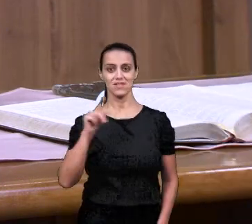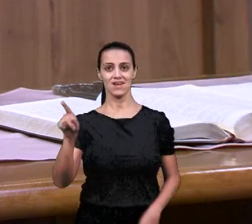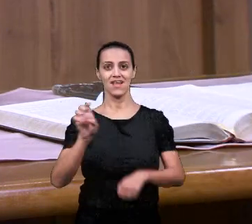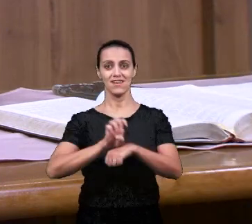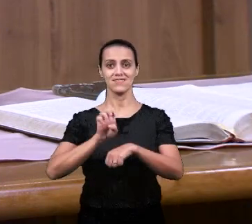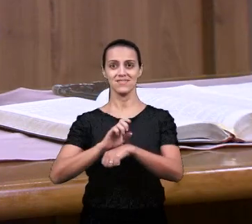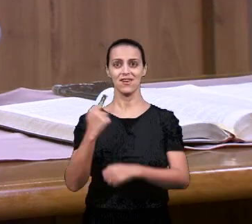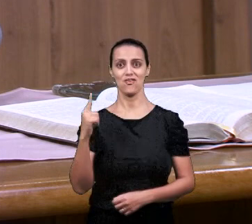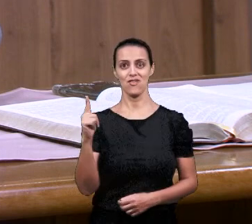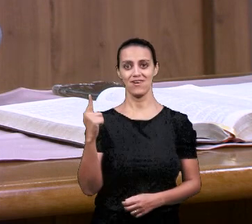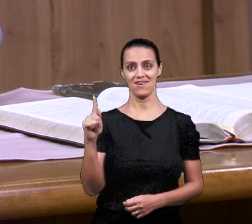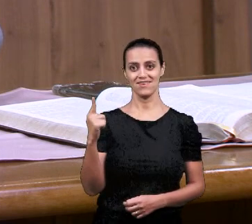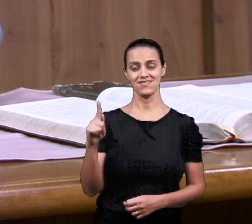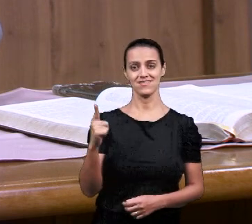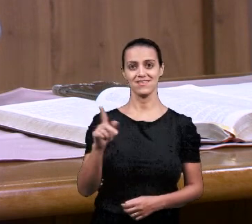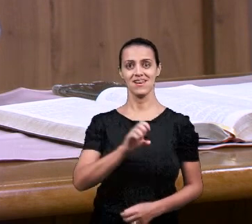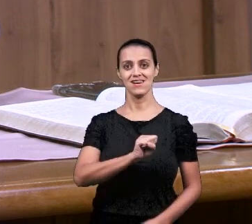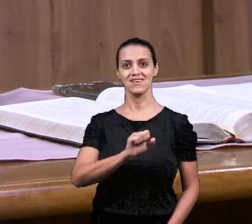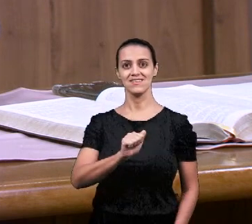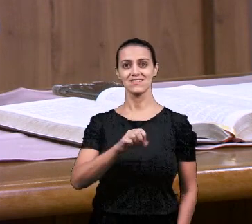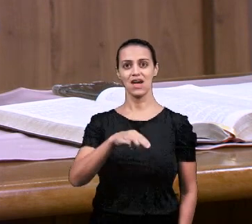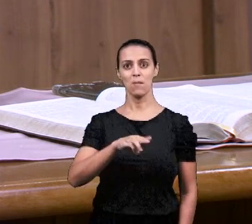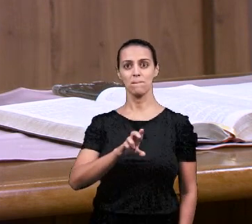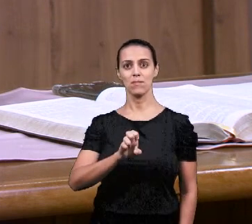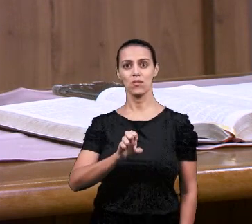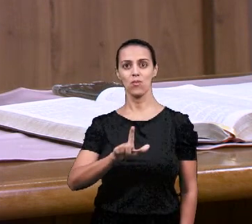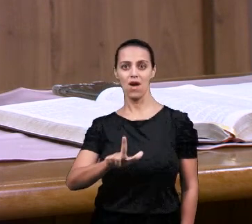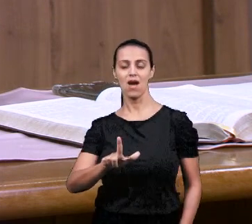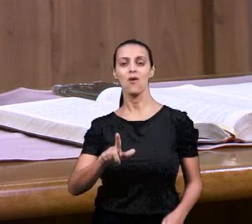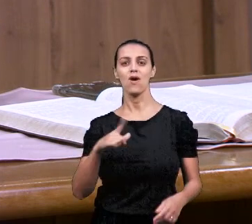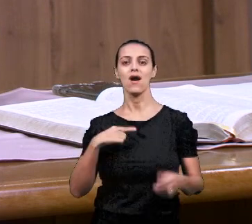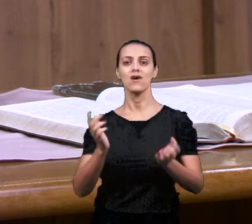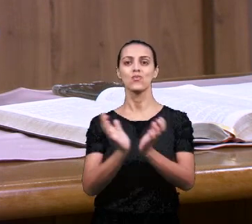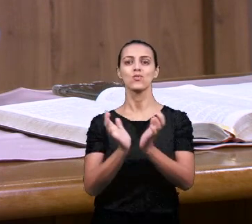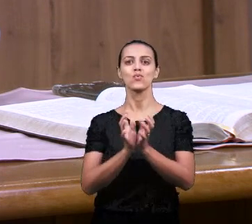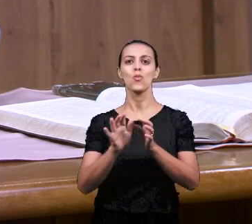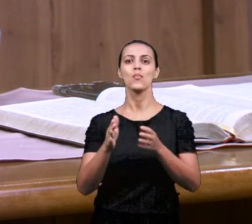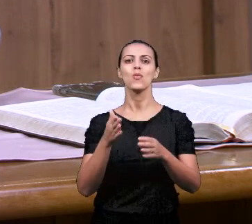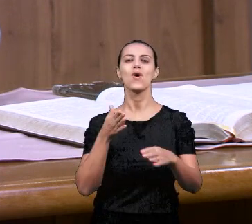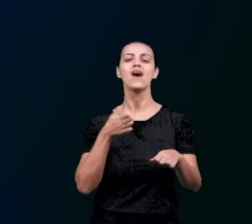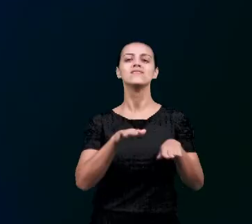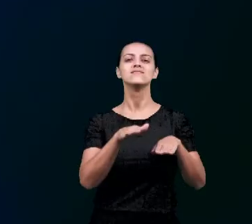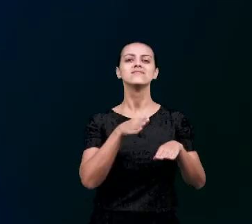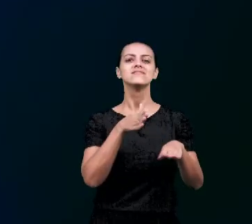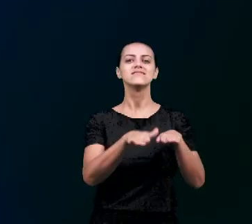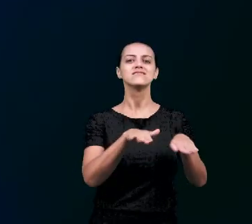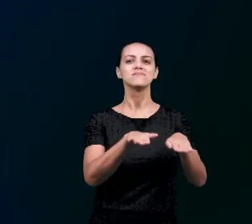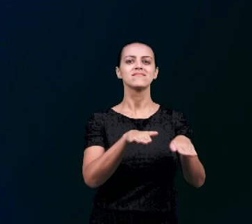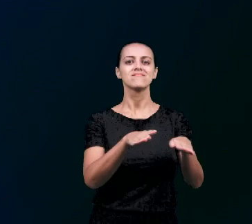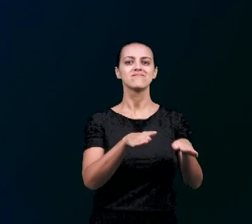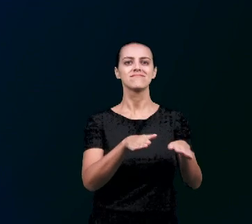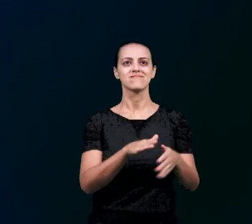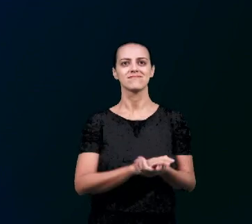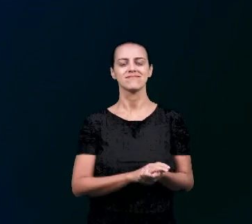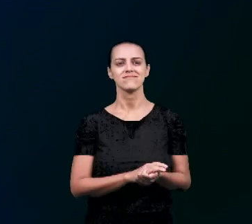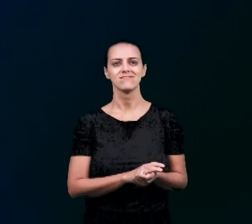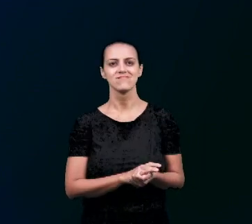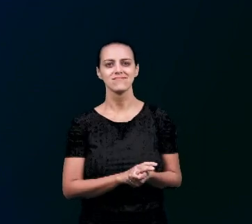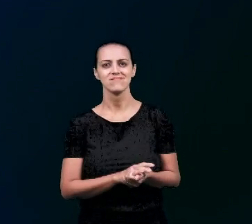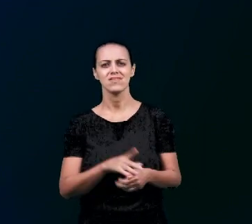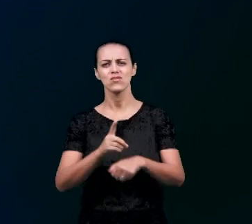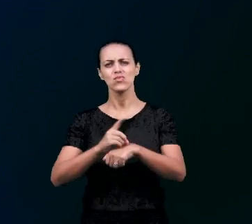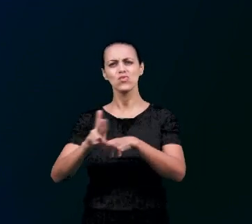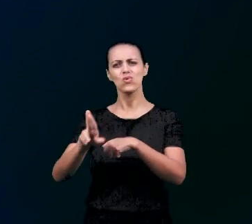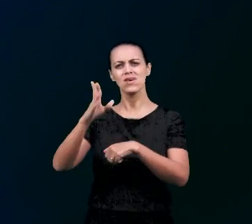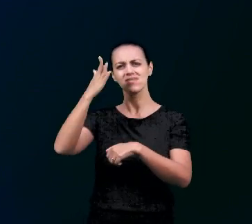du Goiás. Samuel, du groupe d'accessibilité de l'église d'Itaqueraí à Goiás. Le docteur